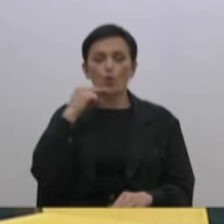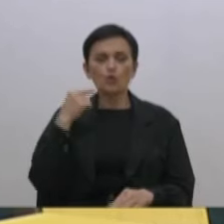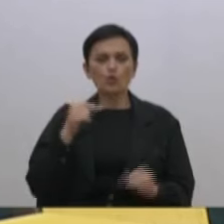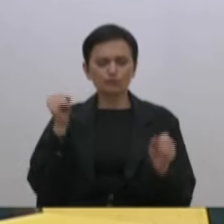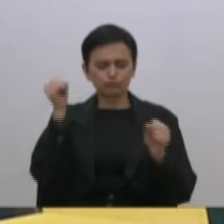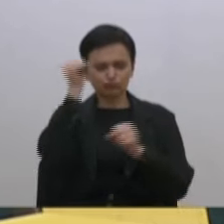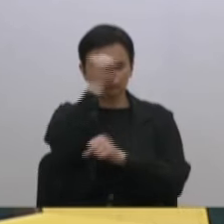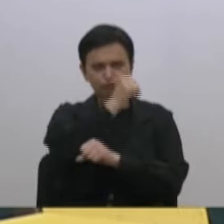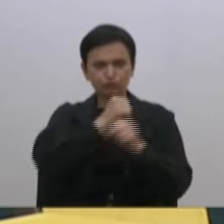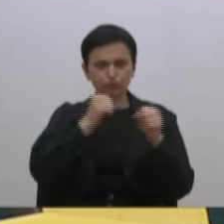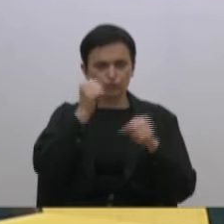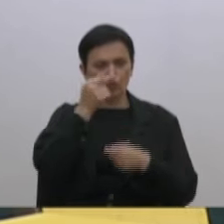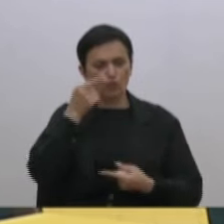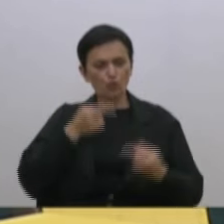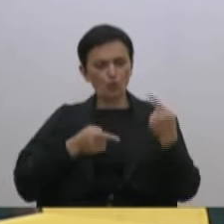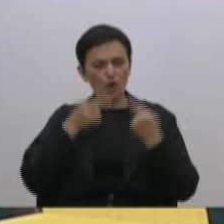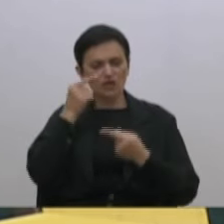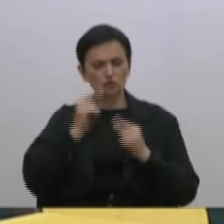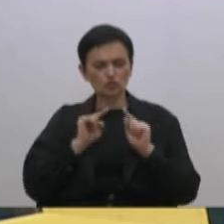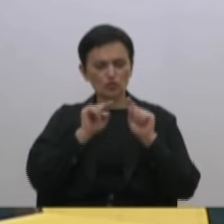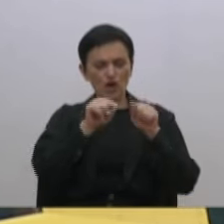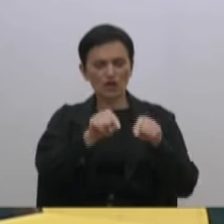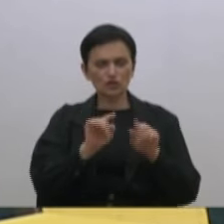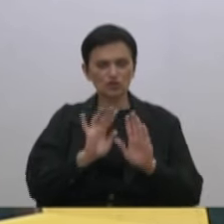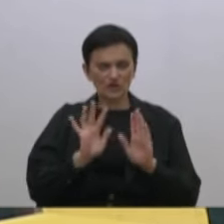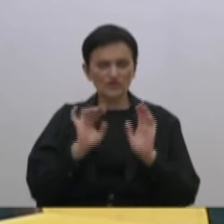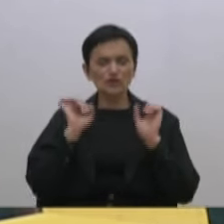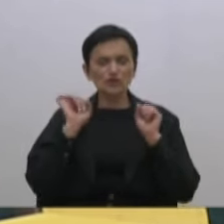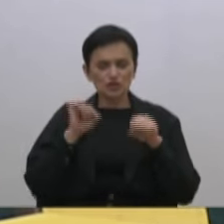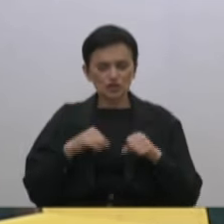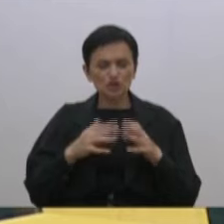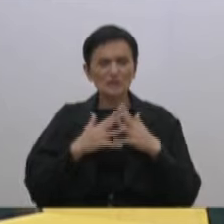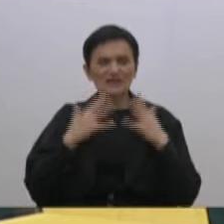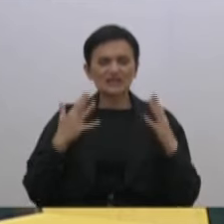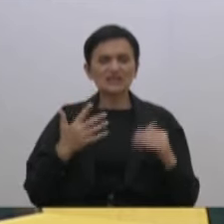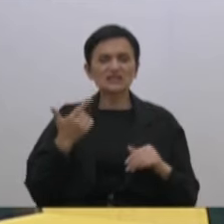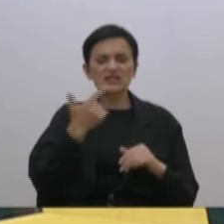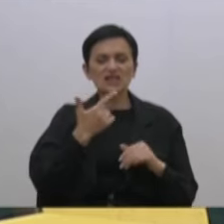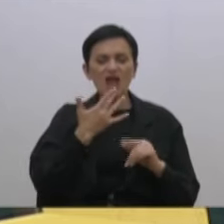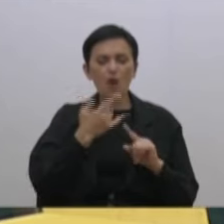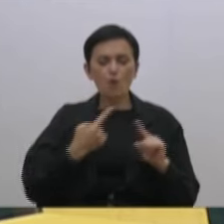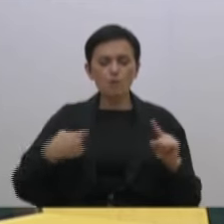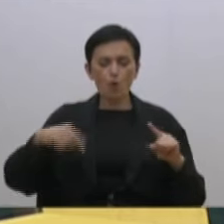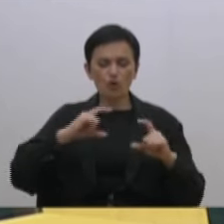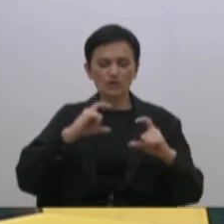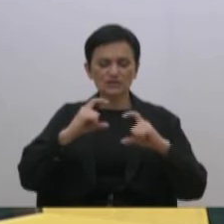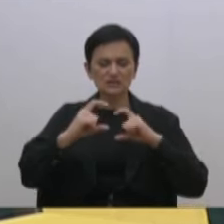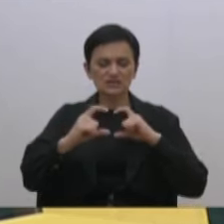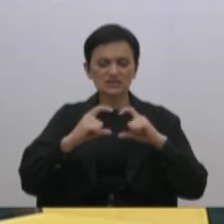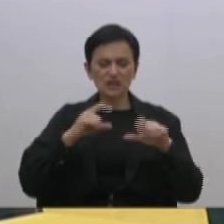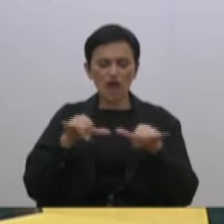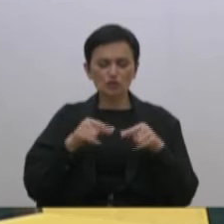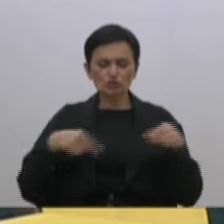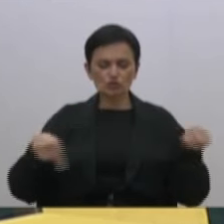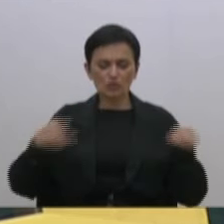უაზრო კონფრონტაციაში არ შევედით. შეიძლება დიდი გეოპოლიტიკური საჭადრაკო მაგიდისთვის ეს